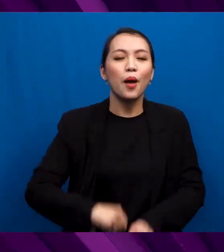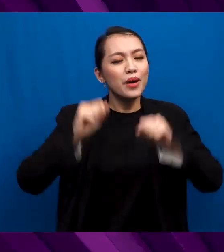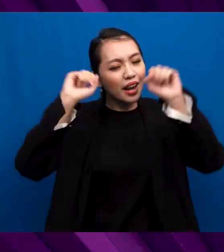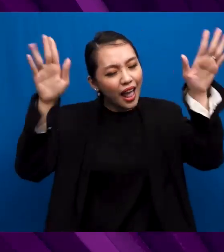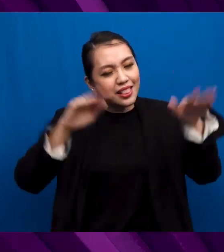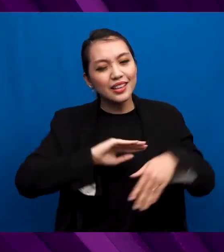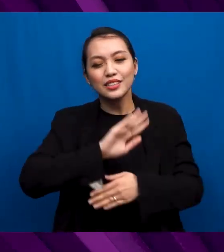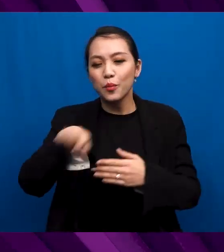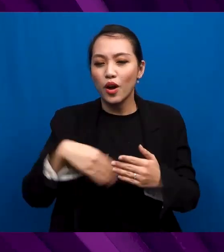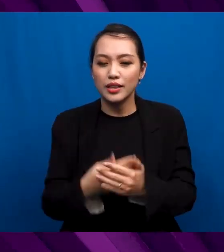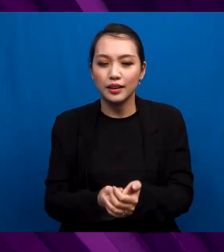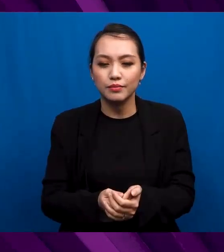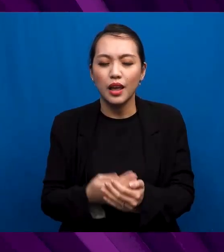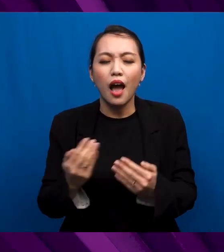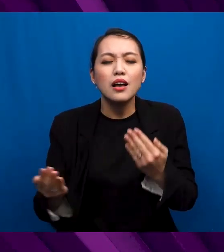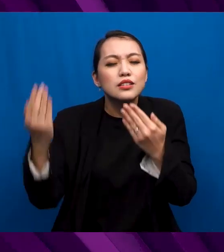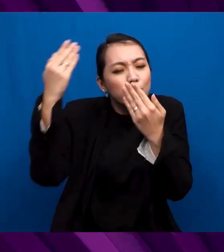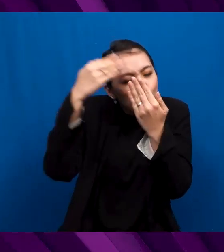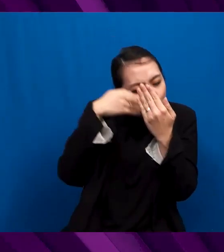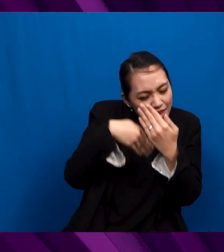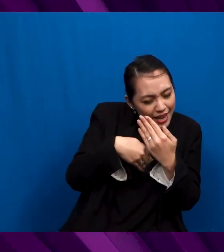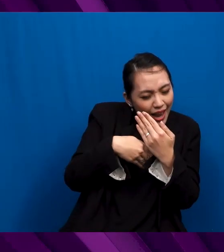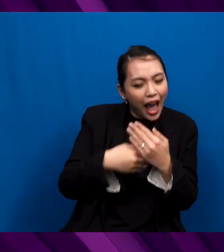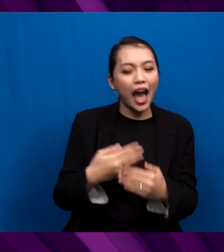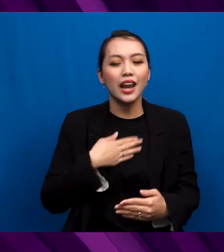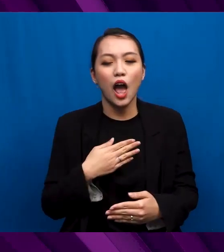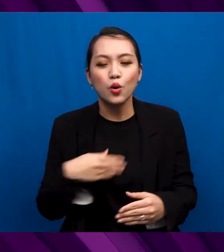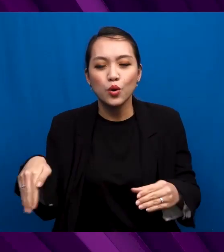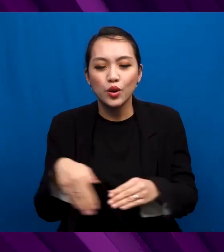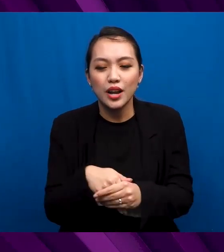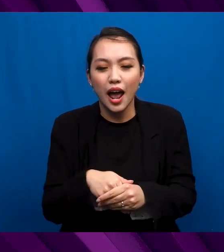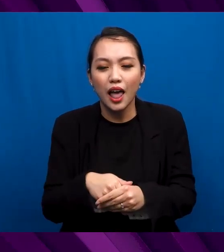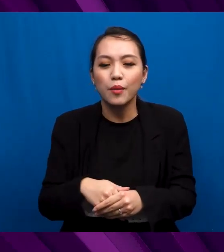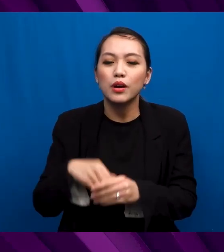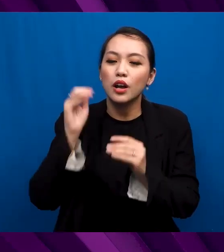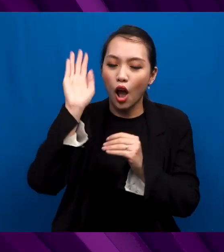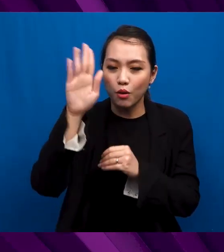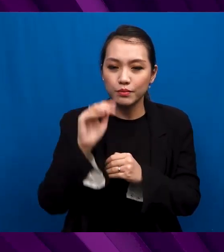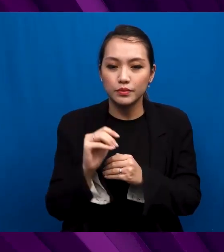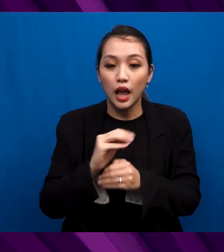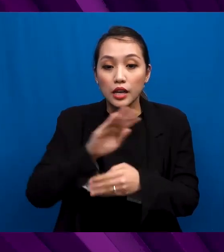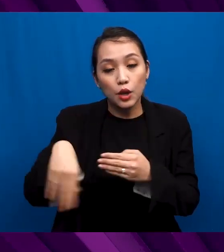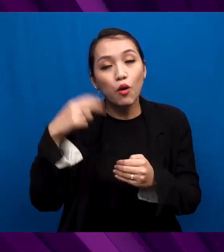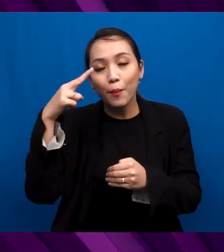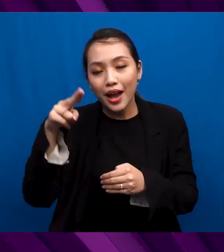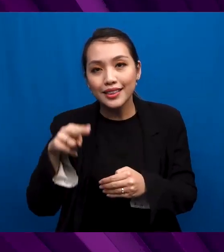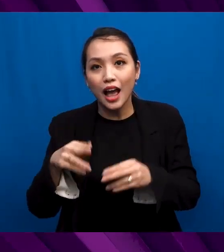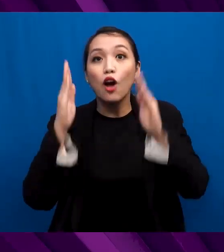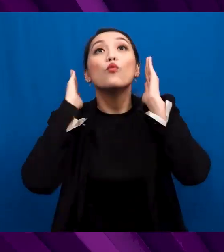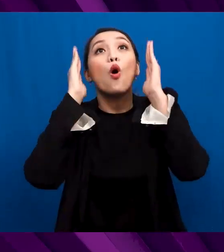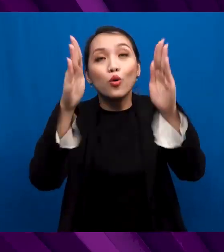kami, sembunyikan hamba-Mu di balik salib Yesus Kristus, supaya mata jemaat tertuju pada Tuhan. Dalam nama